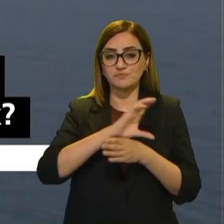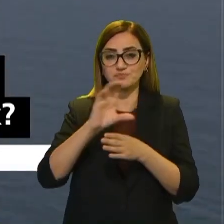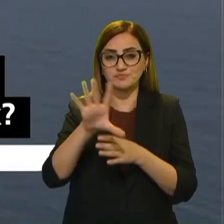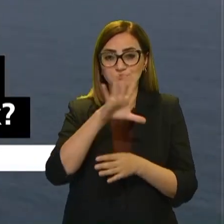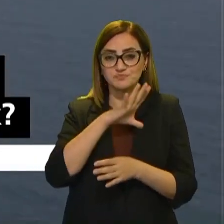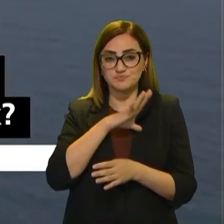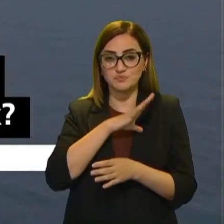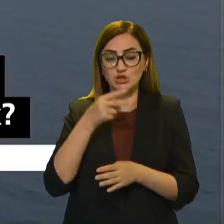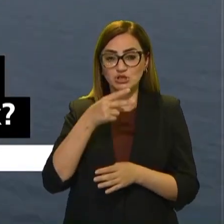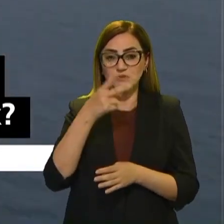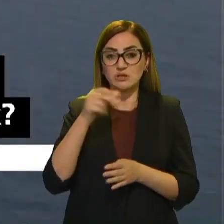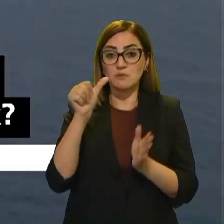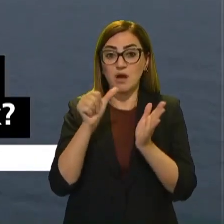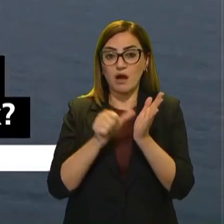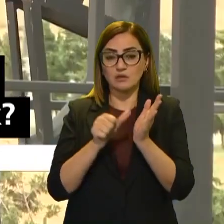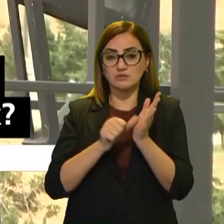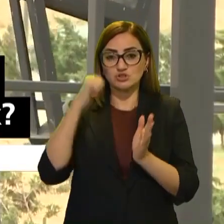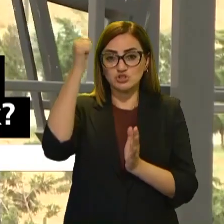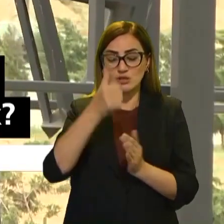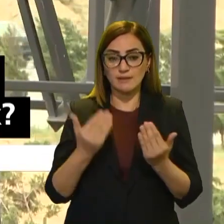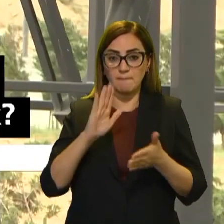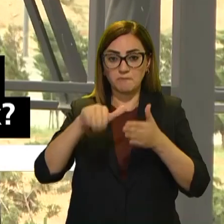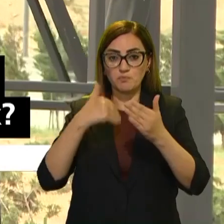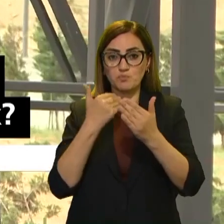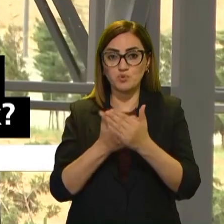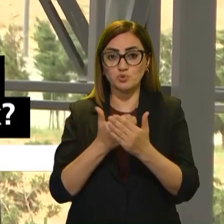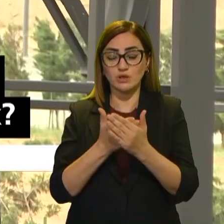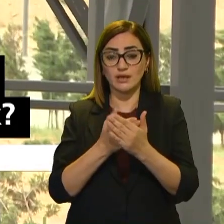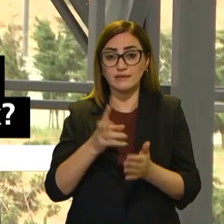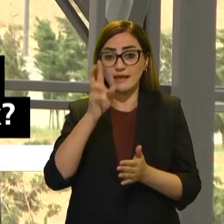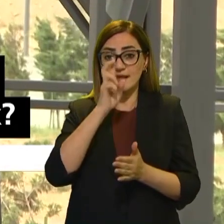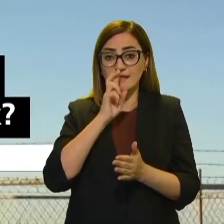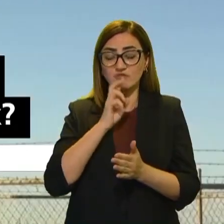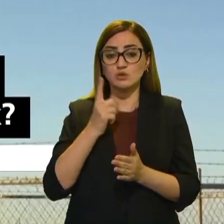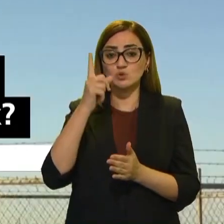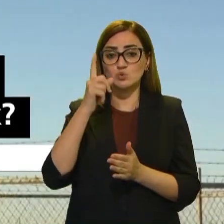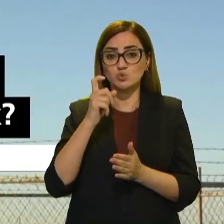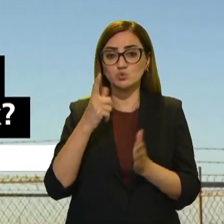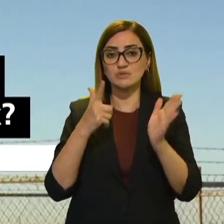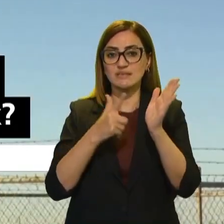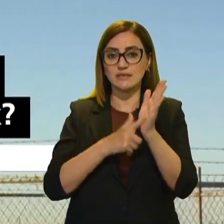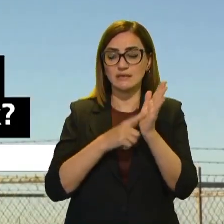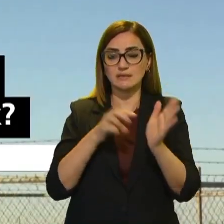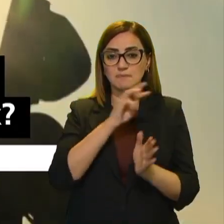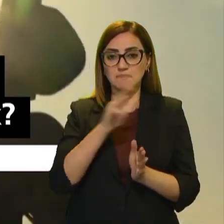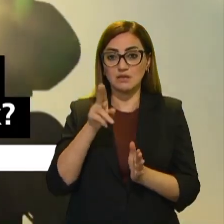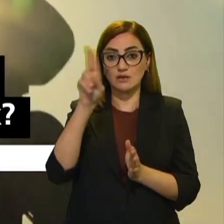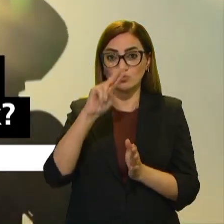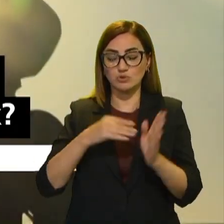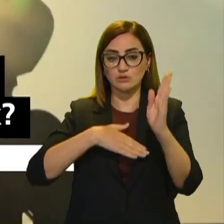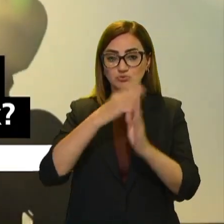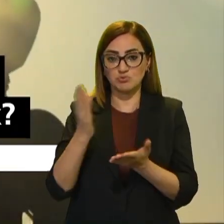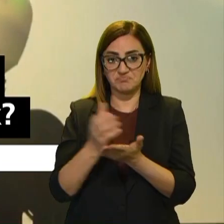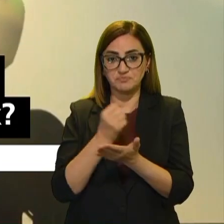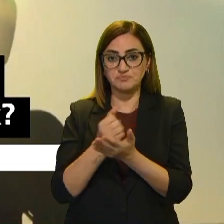bugünədək Azərbaycan Dövlət Neft Fondunun xətti ilə Qara Qızıldan ümumilikdə təxminən 207 milyard ABŞ dollarından çox gəlir əldə edib. Bunun